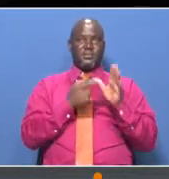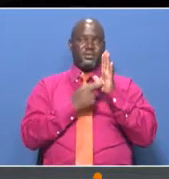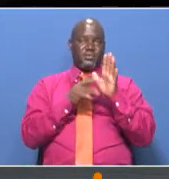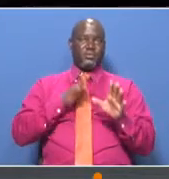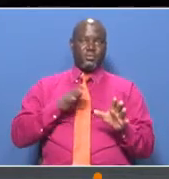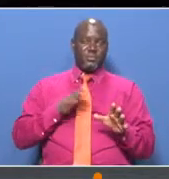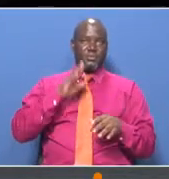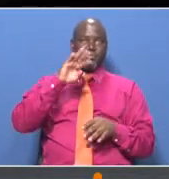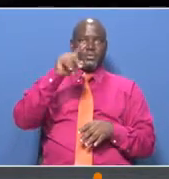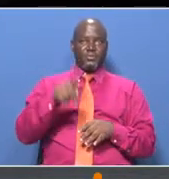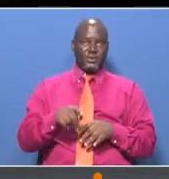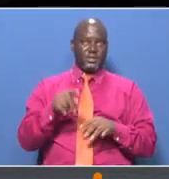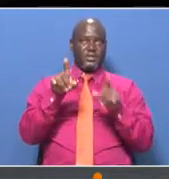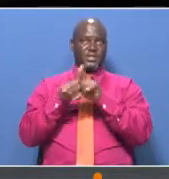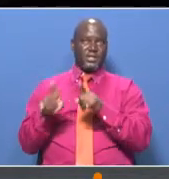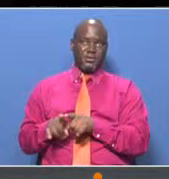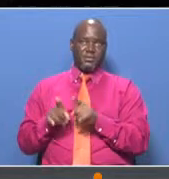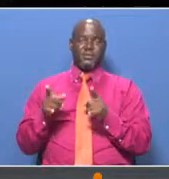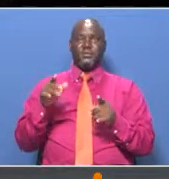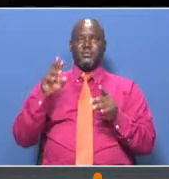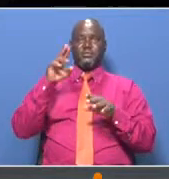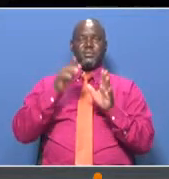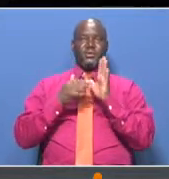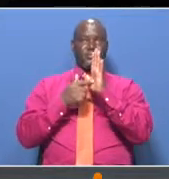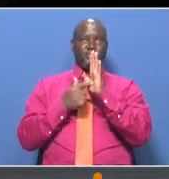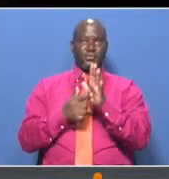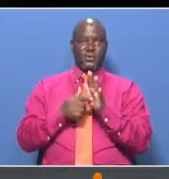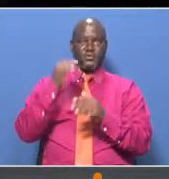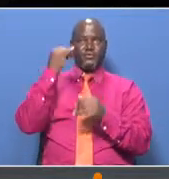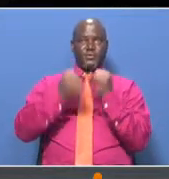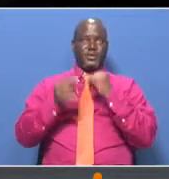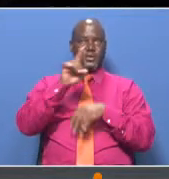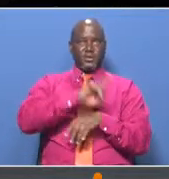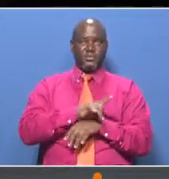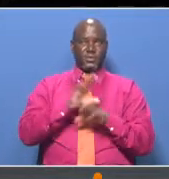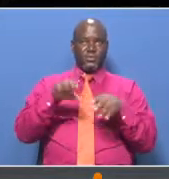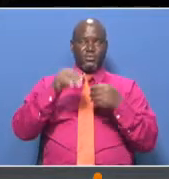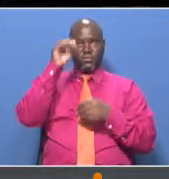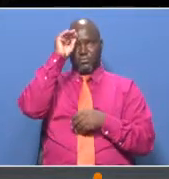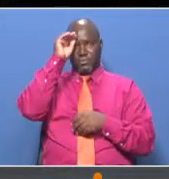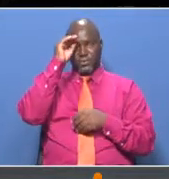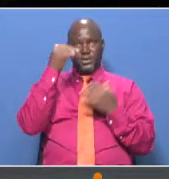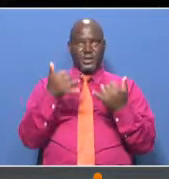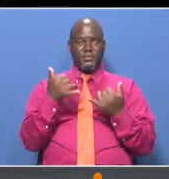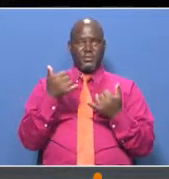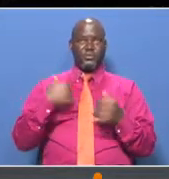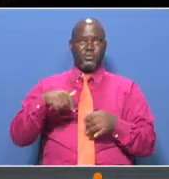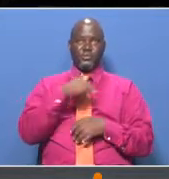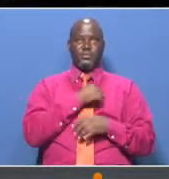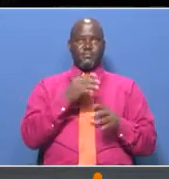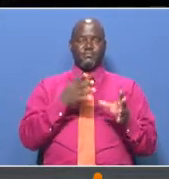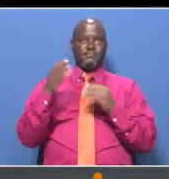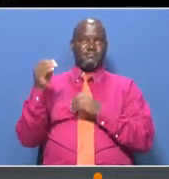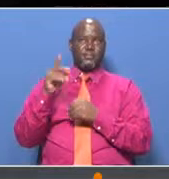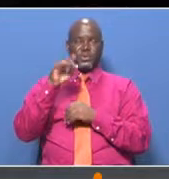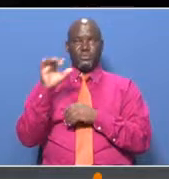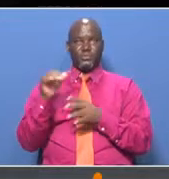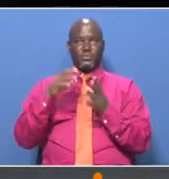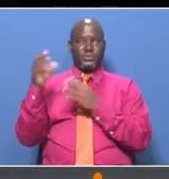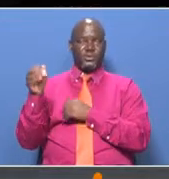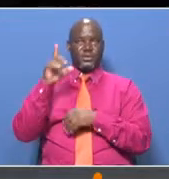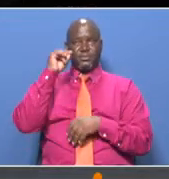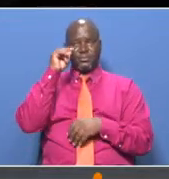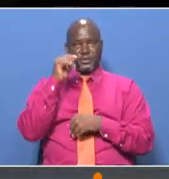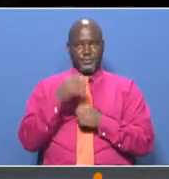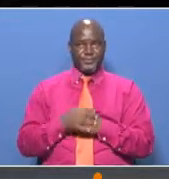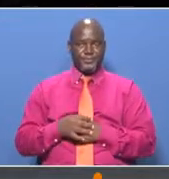wanawake, wabunge na vile vile wawakilishi wadi. Ni siku ya mwisho ya kutoa maoni hayo mtazamaji. Basi tutakuwa tunaondoka KICC tuelekee